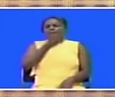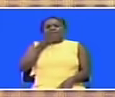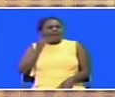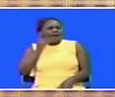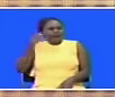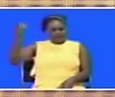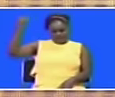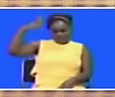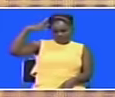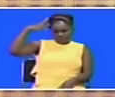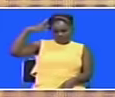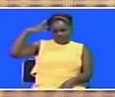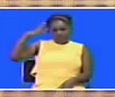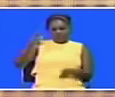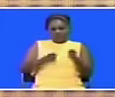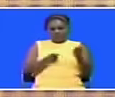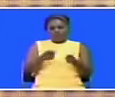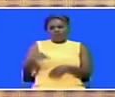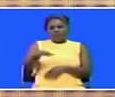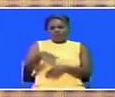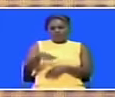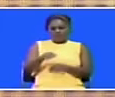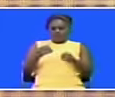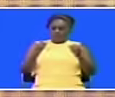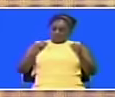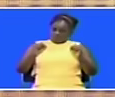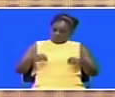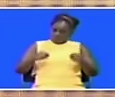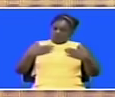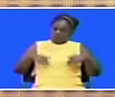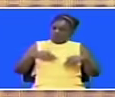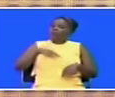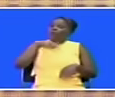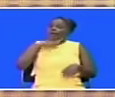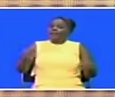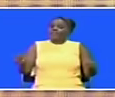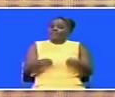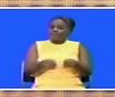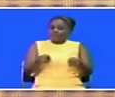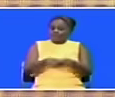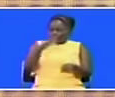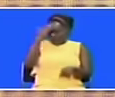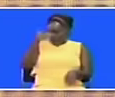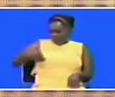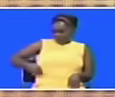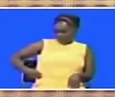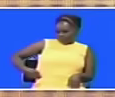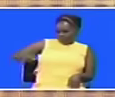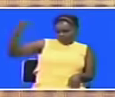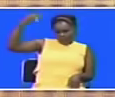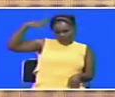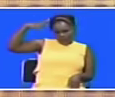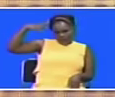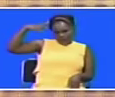kiangazi. Kulingana na watawala wa eneo hilo, huenda wapo watu ambao wamefariki kutokana na makali ya njaa na kiangazi.